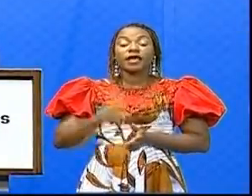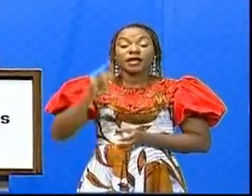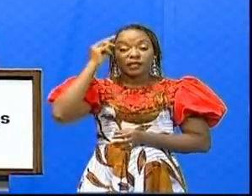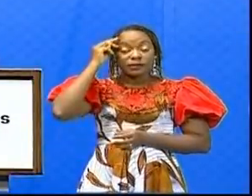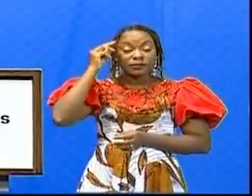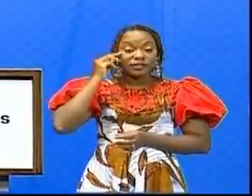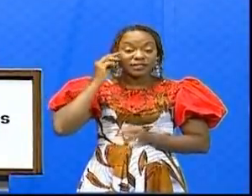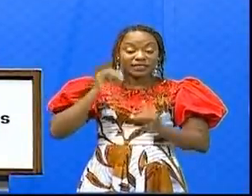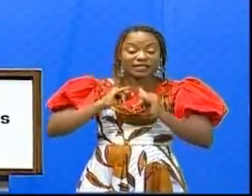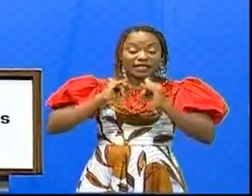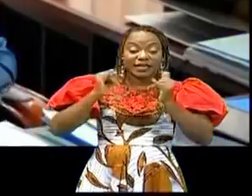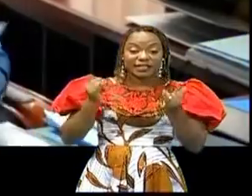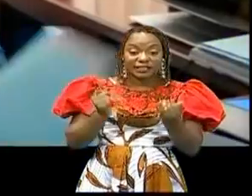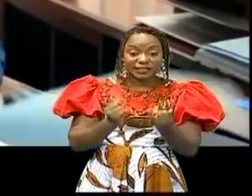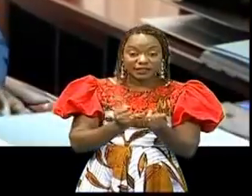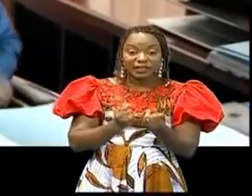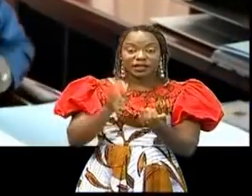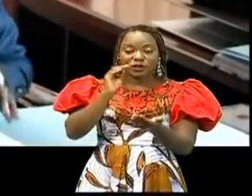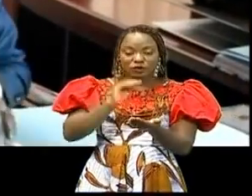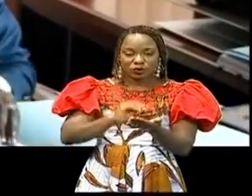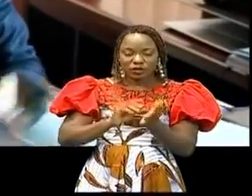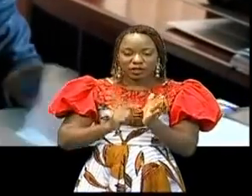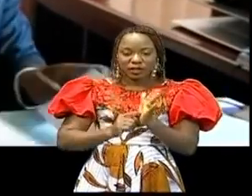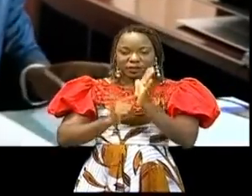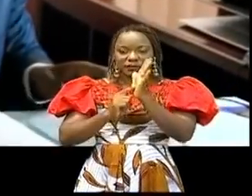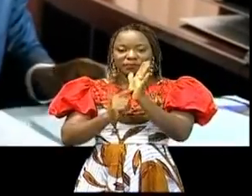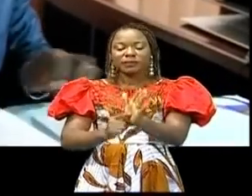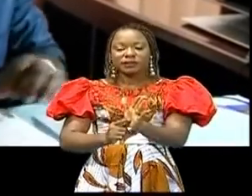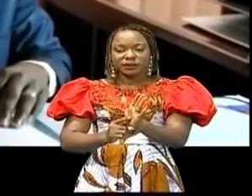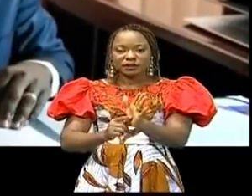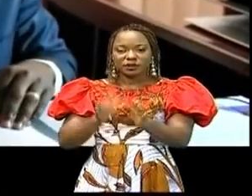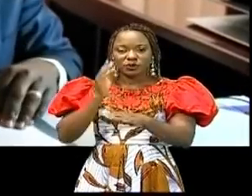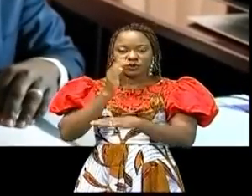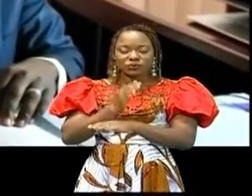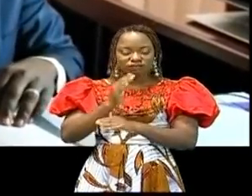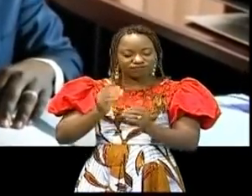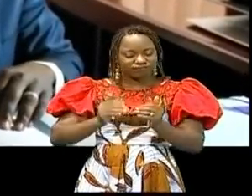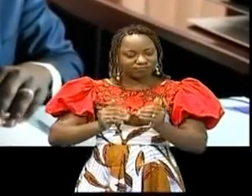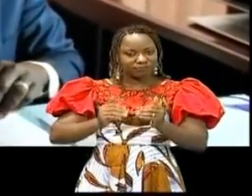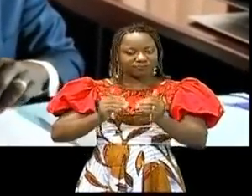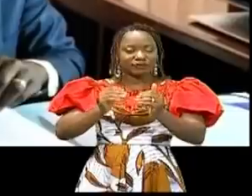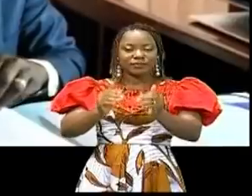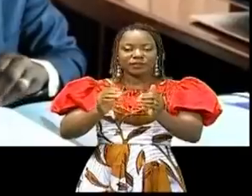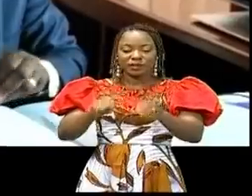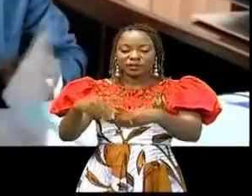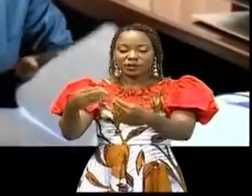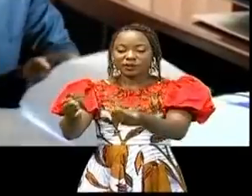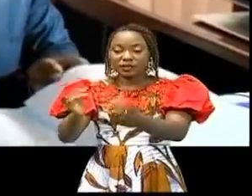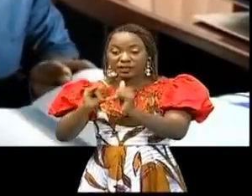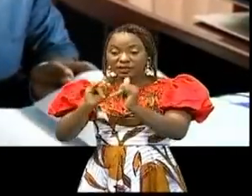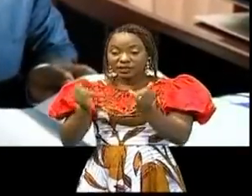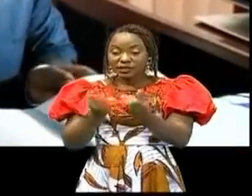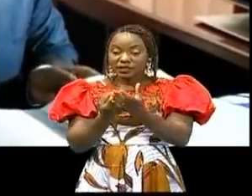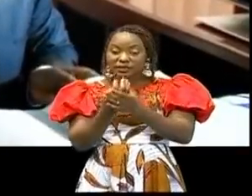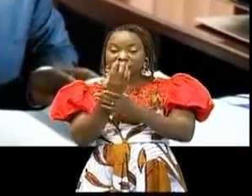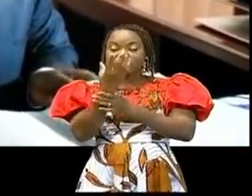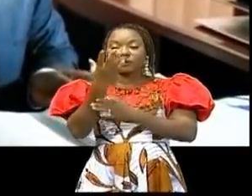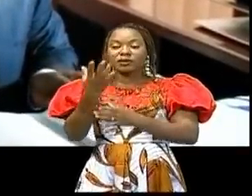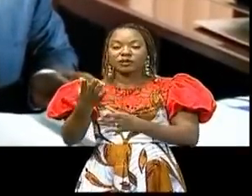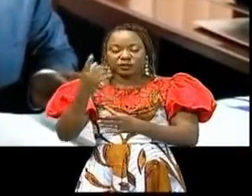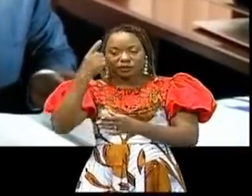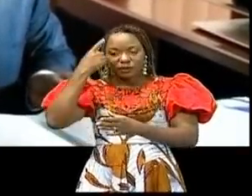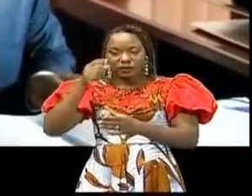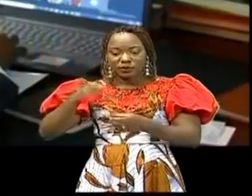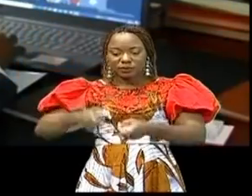de l'Industrie a pour sa part présenté au Conseil l'état d'avancement de la mise en place des usines de production des précurseurs de